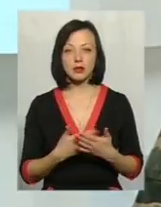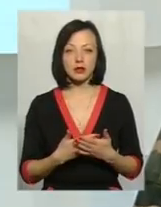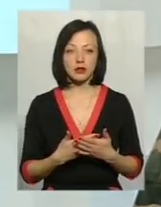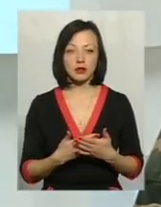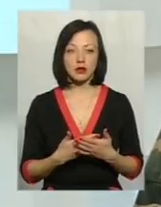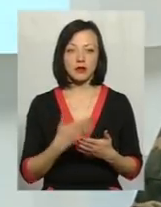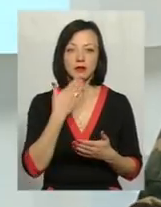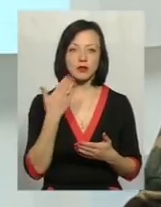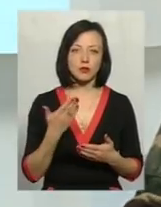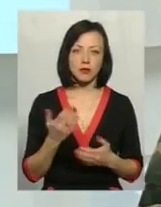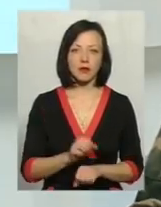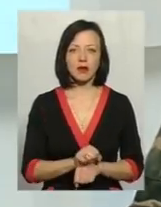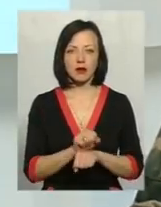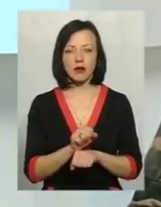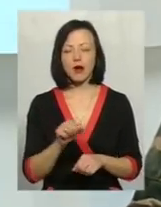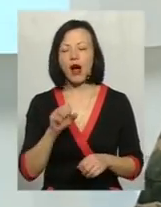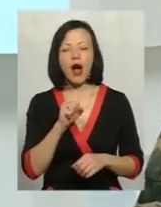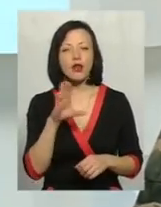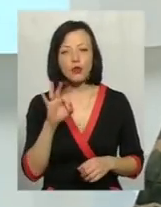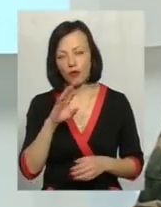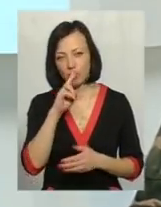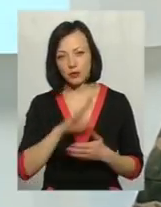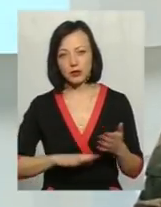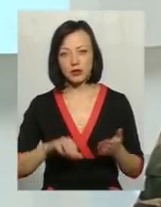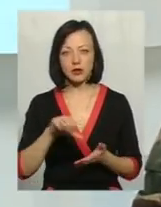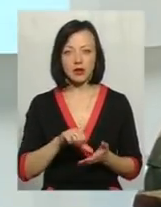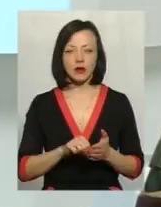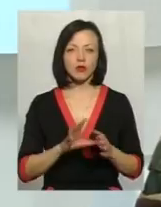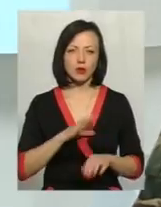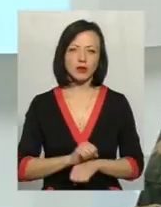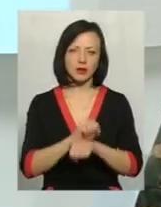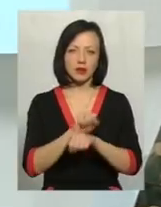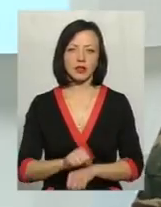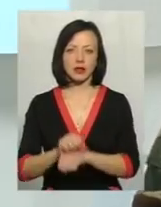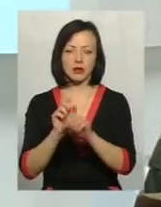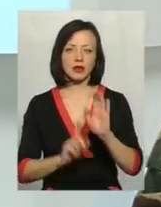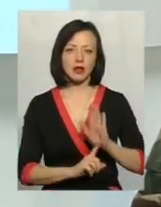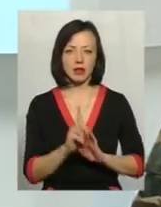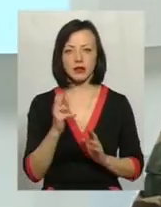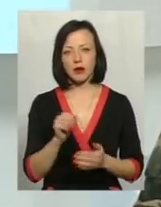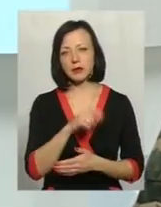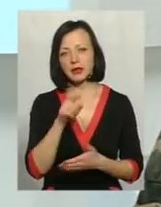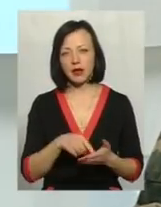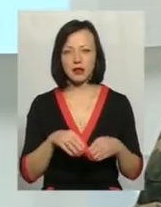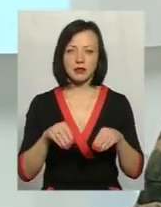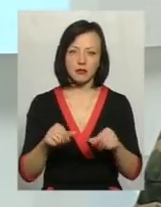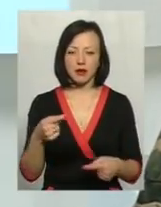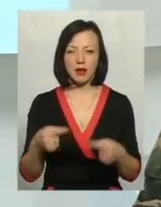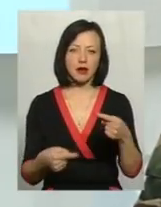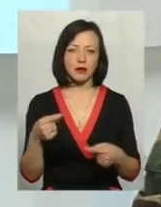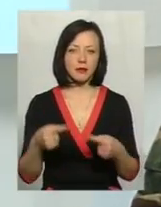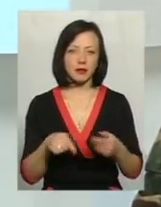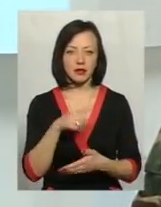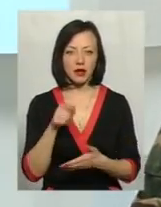десь атовці виступали. На початку, да, були там деякі такі питання, земельні питання, там